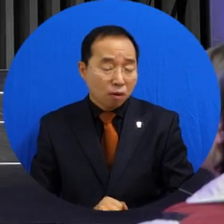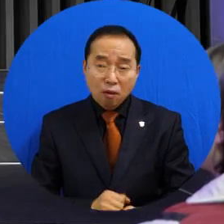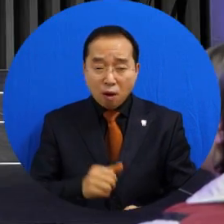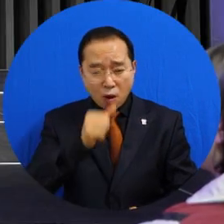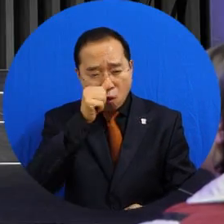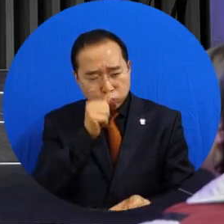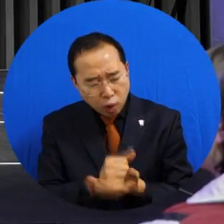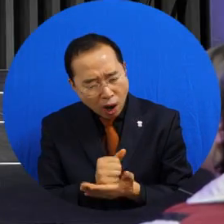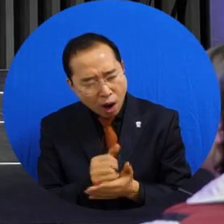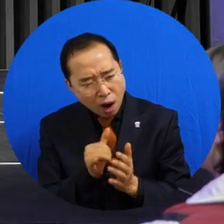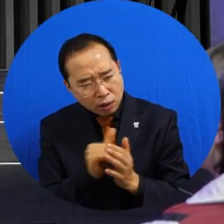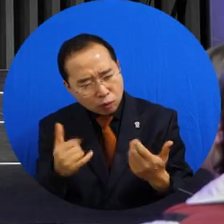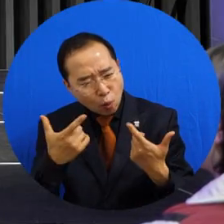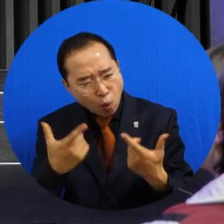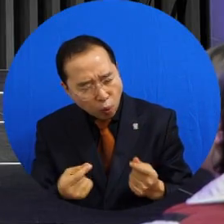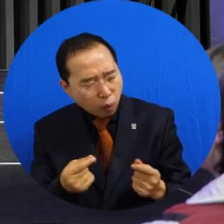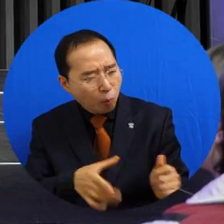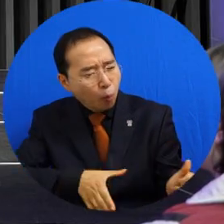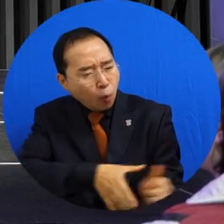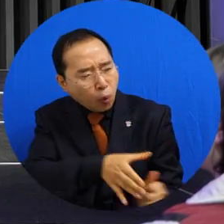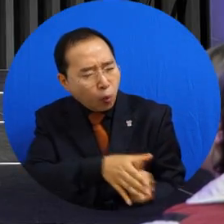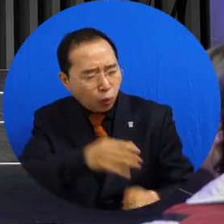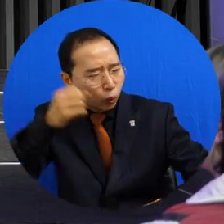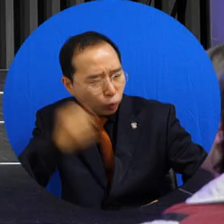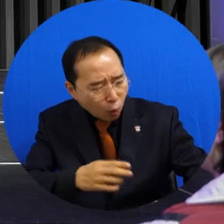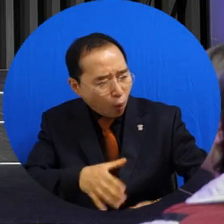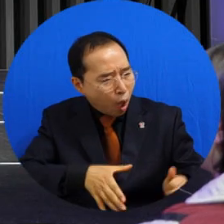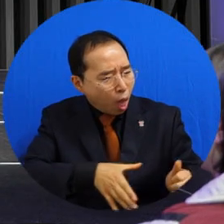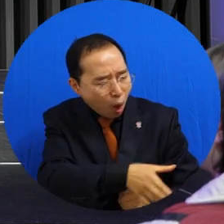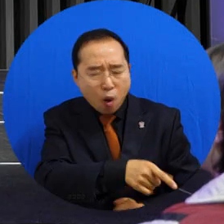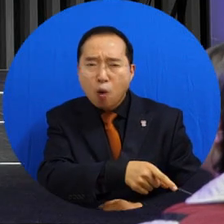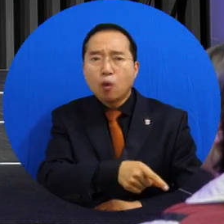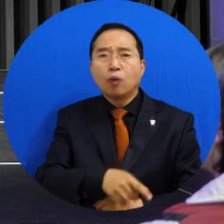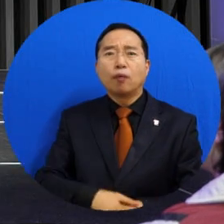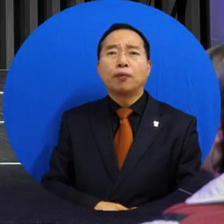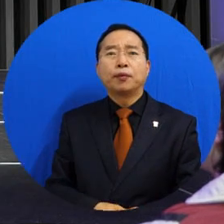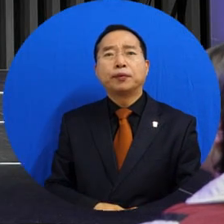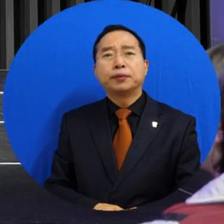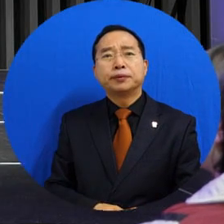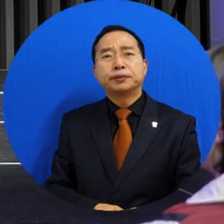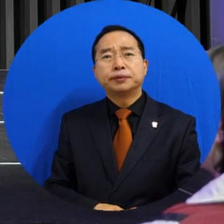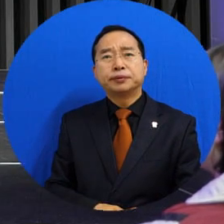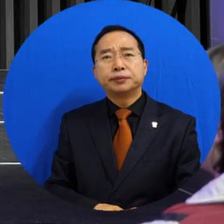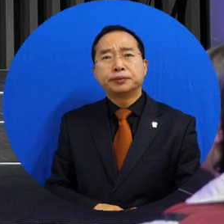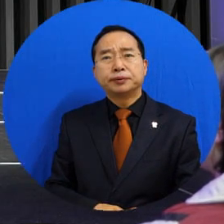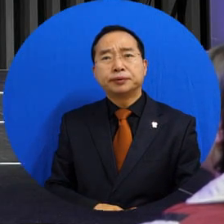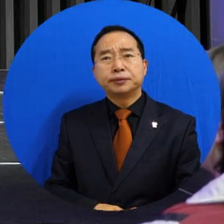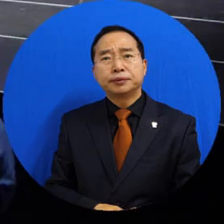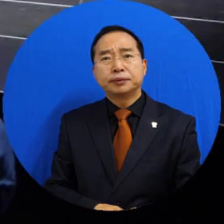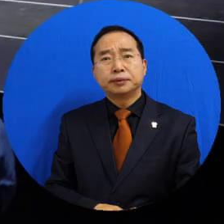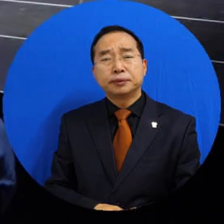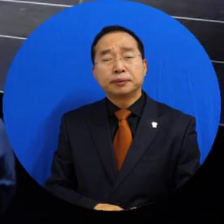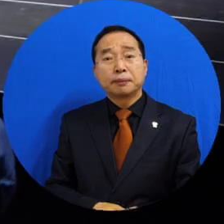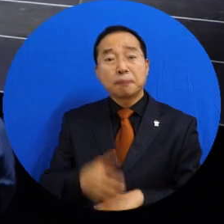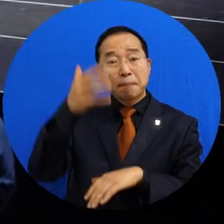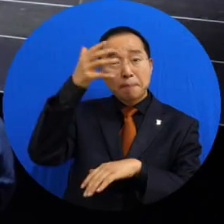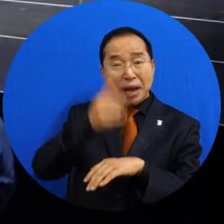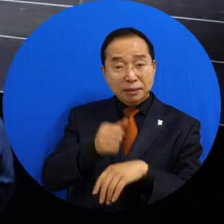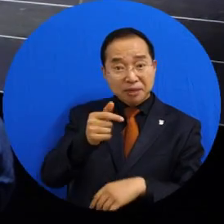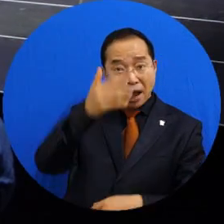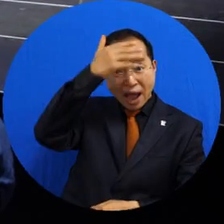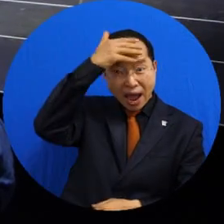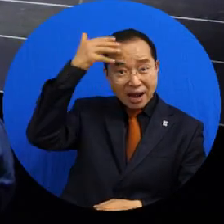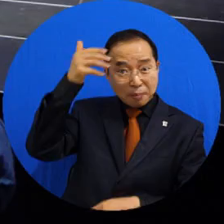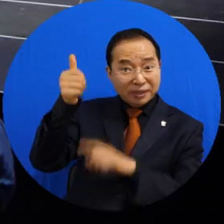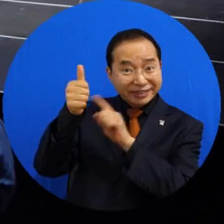보면 범법자로 이렇게 비치는 그런 굉장히 편향된 보도를 굉장히 많이 했었어요. 그리고 마지막에 나왔던